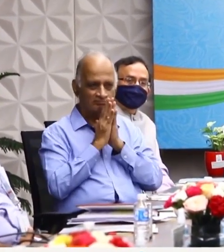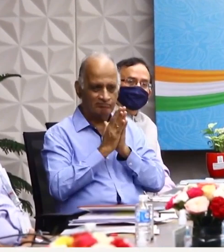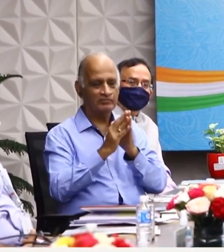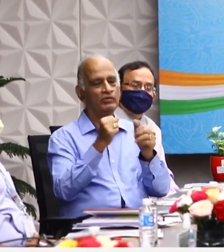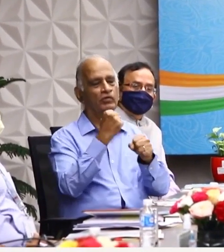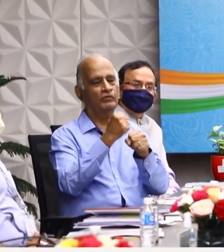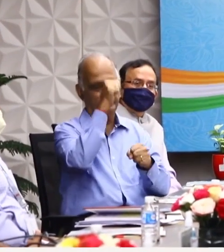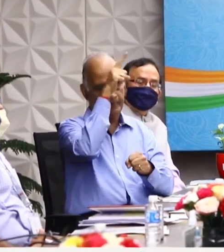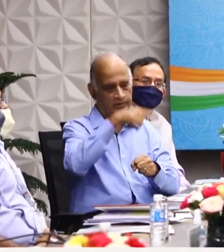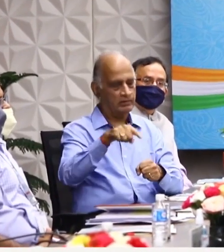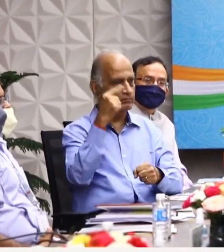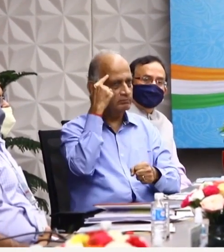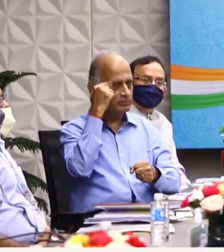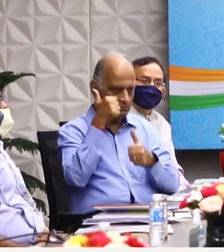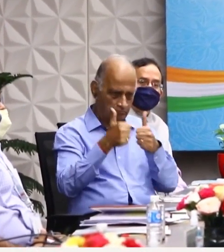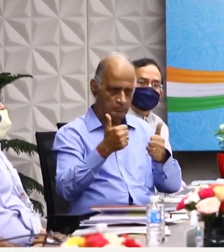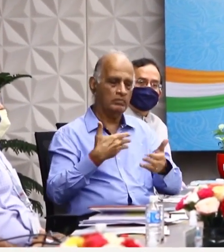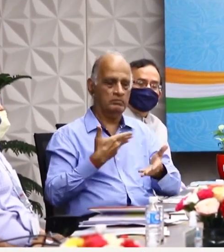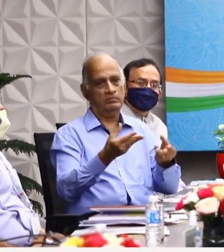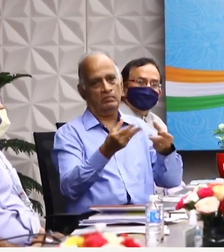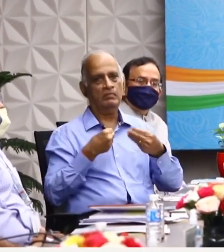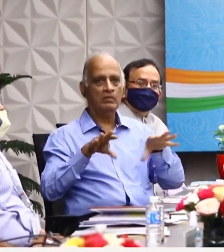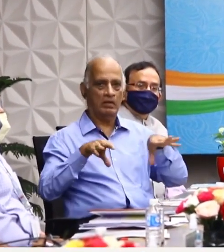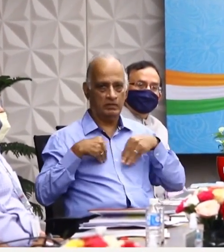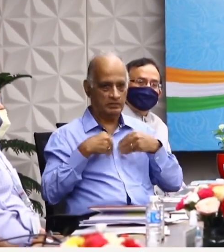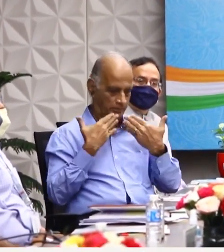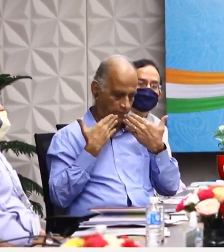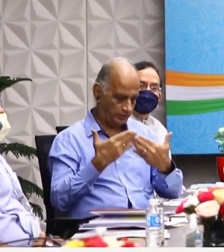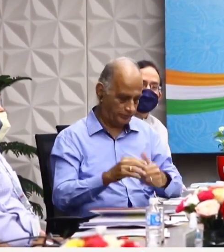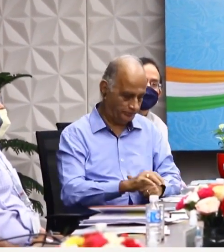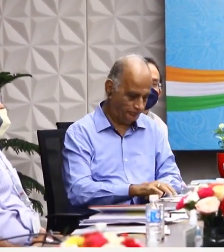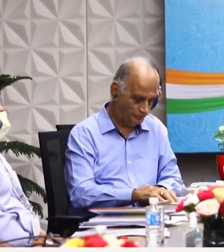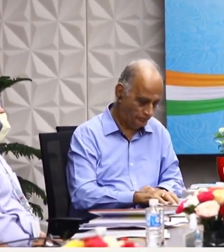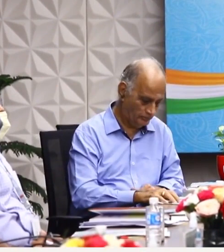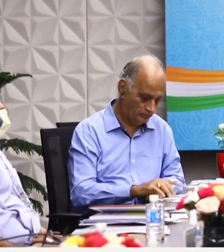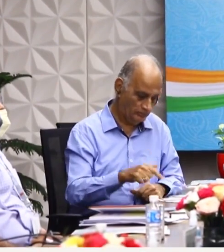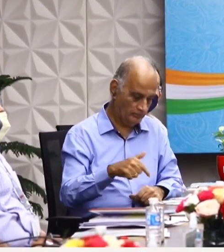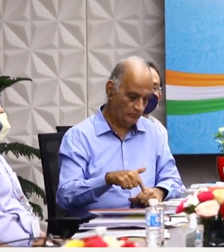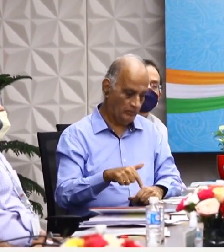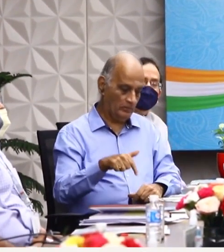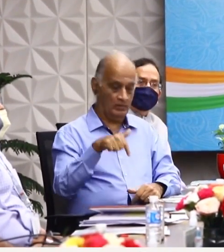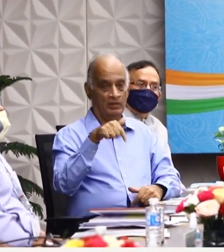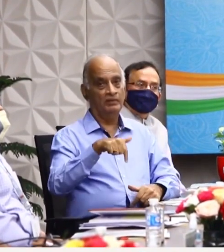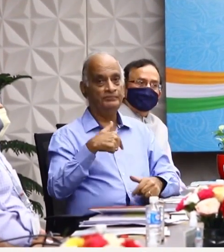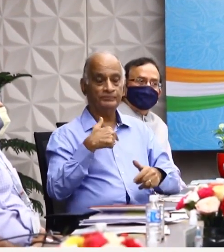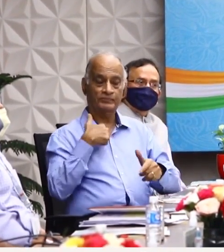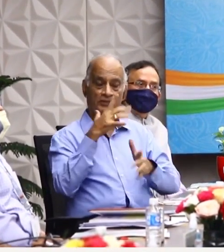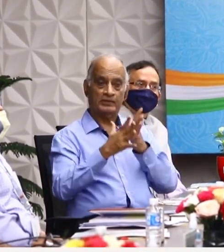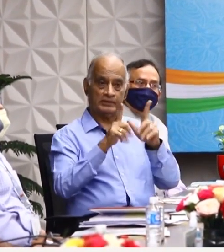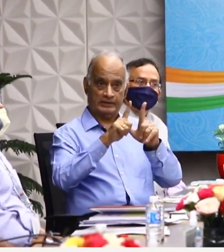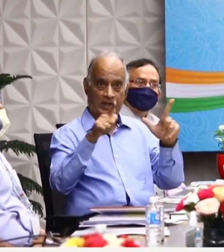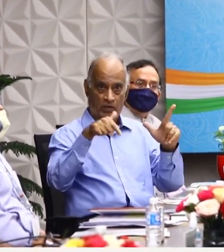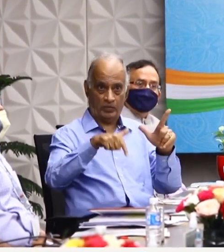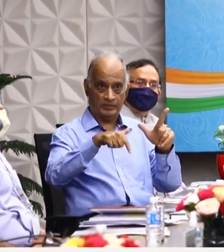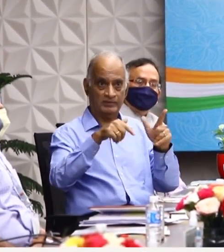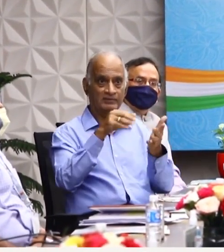भाषा को सम्मिलित किया जाए, उसके लिए हम और ज़्यादा से ज़्यादा काम कर रहे हैं। और अगर सरकार भी इस चीज़ को